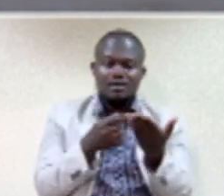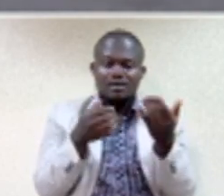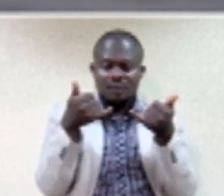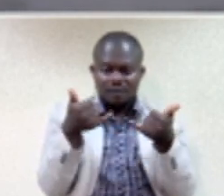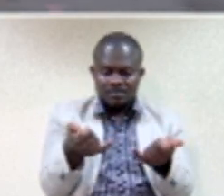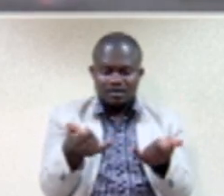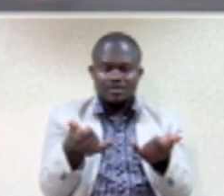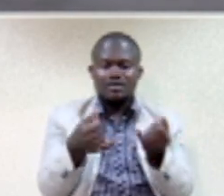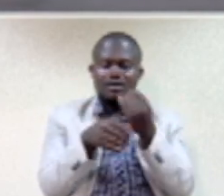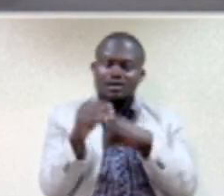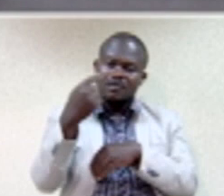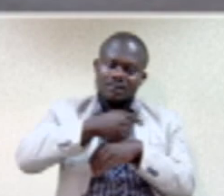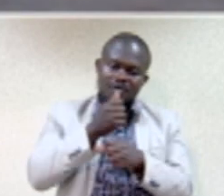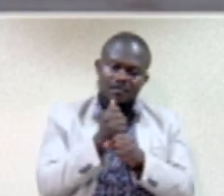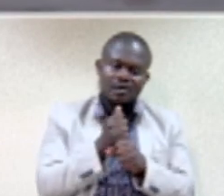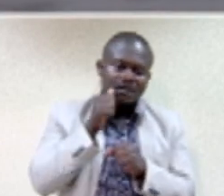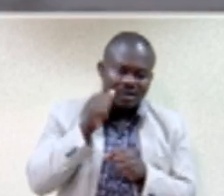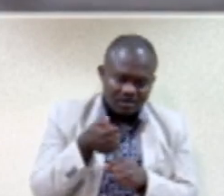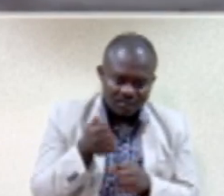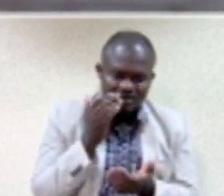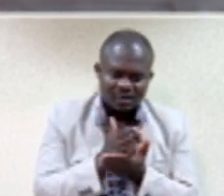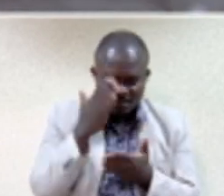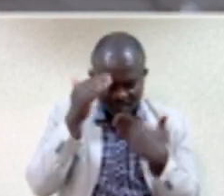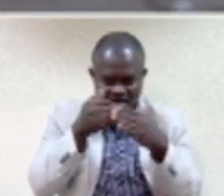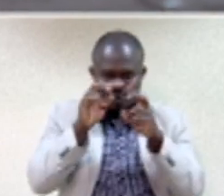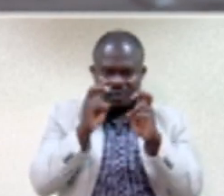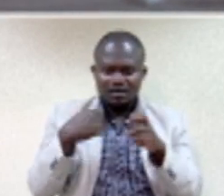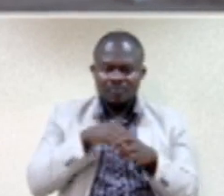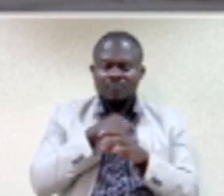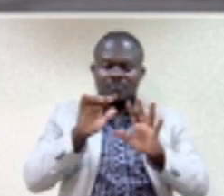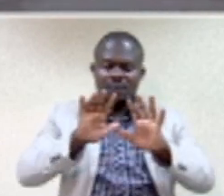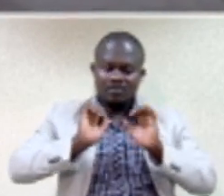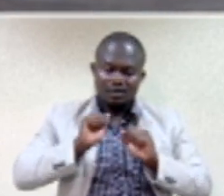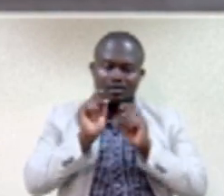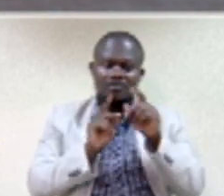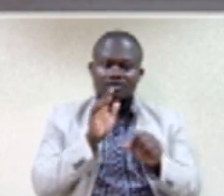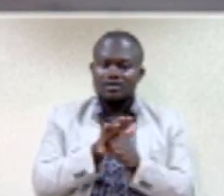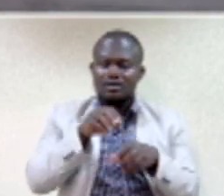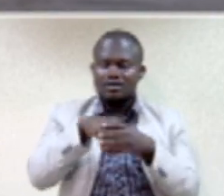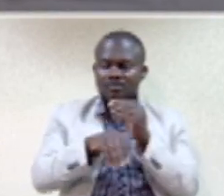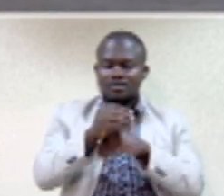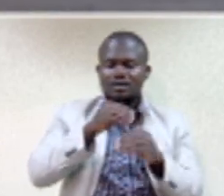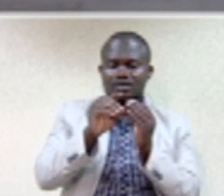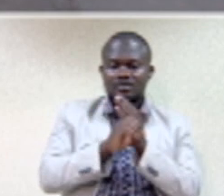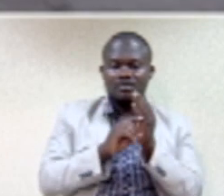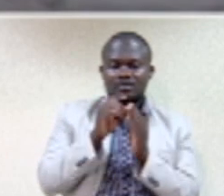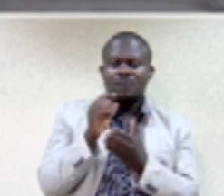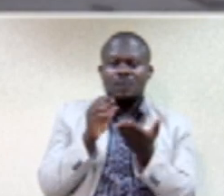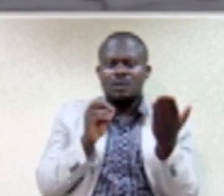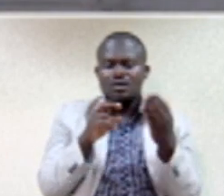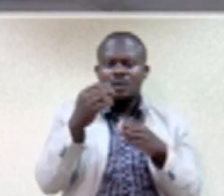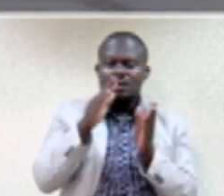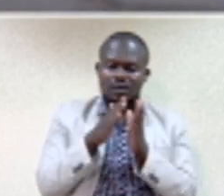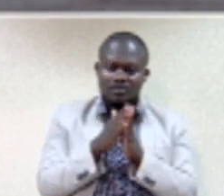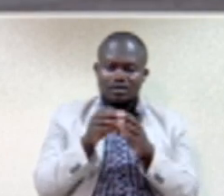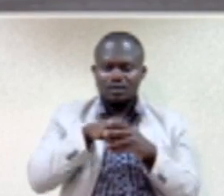uyu nguyu umuryango uyu munsi ugakora uyu nguyu ejo ugasiba gutyo kugira ngo hirindwe abantu benshi mu isoko ry'akarere ka Huye cyangwa se by'uyu mujyi